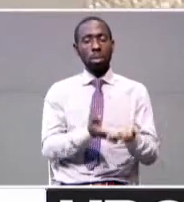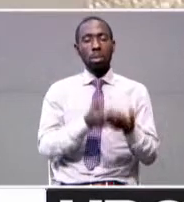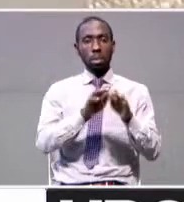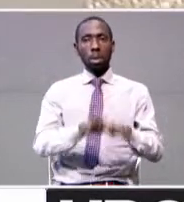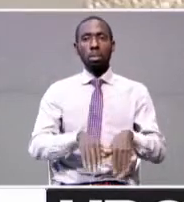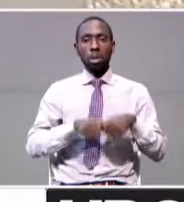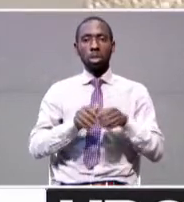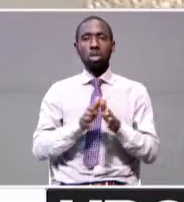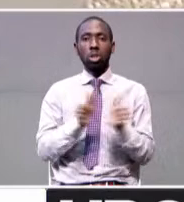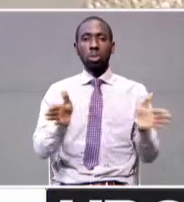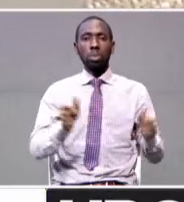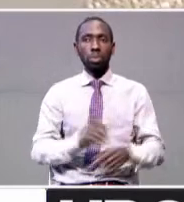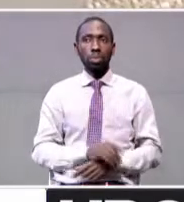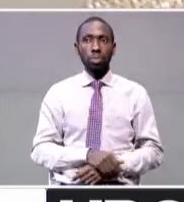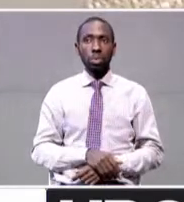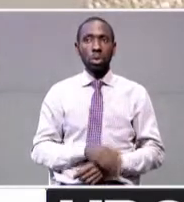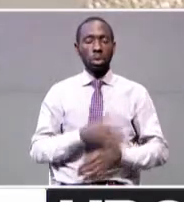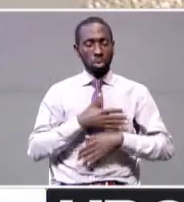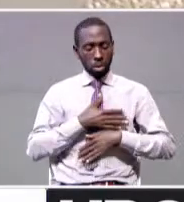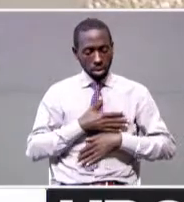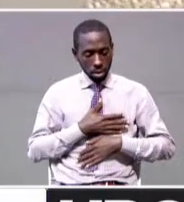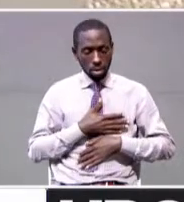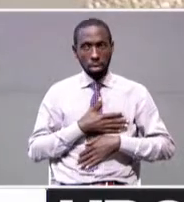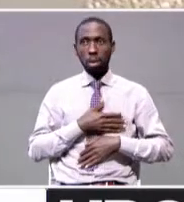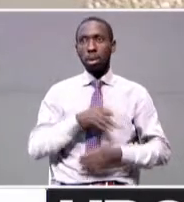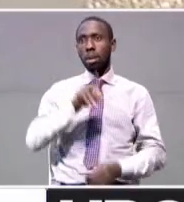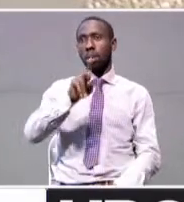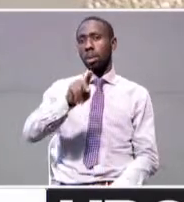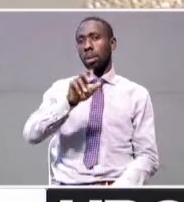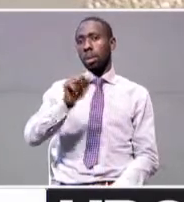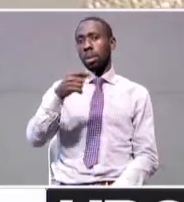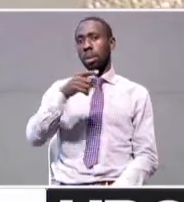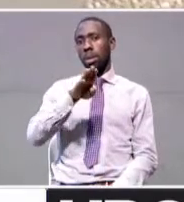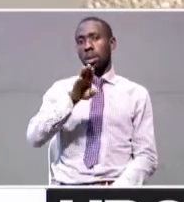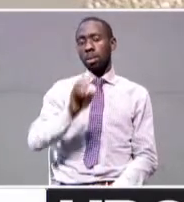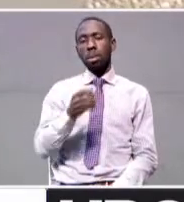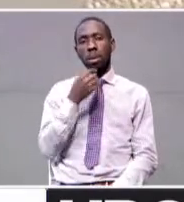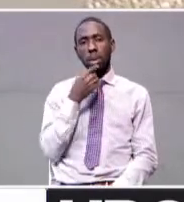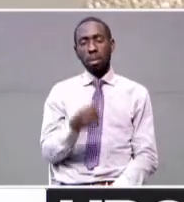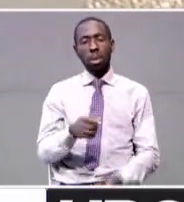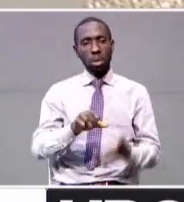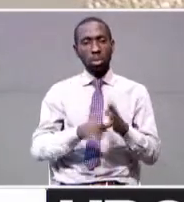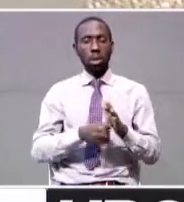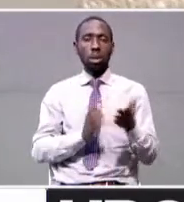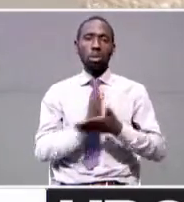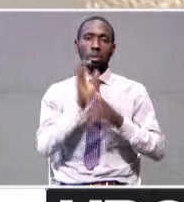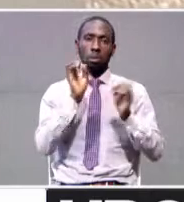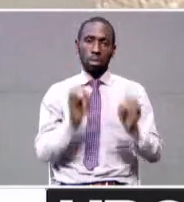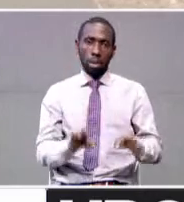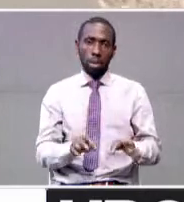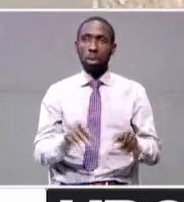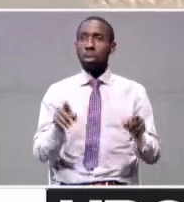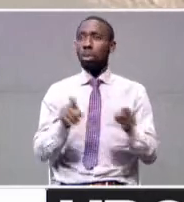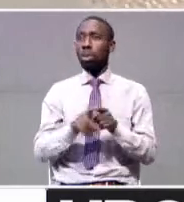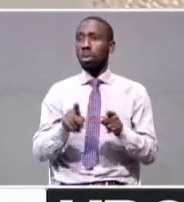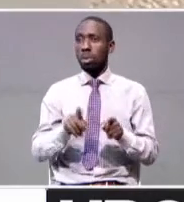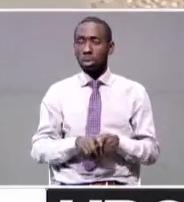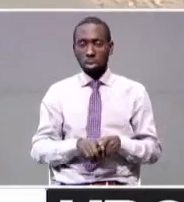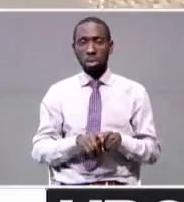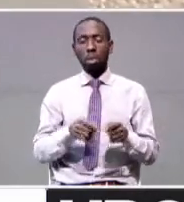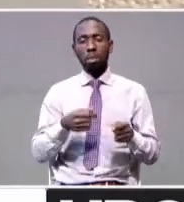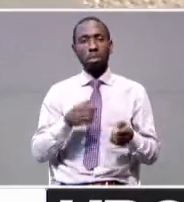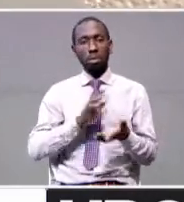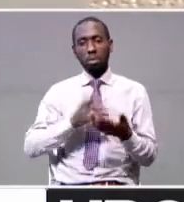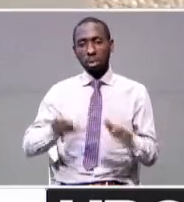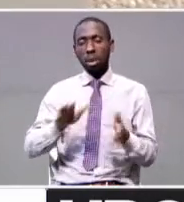eyawamu. Oweekitiibwa Kagabo agamba nti ensonga tezaali ntuufu era akoze